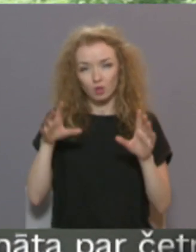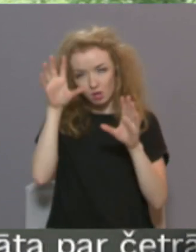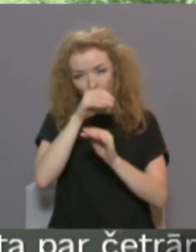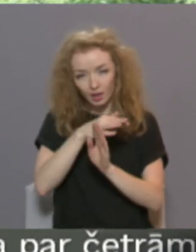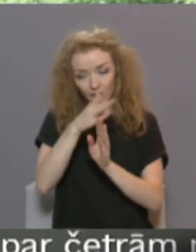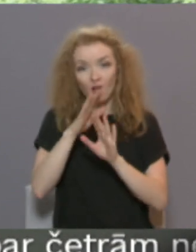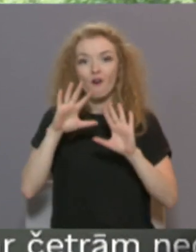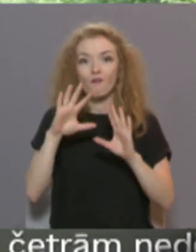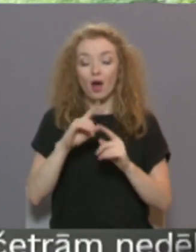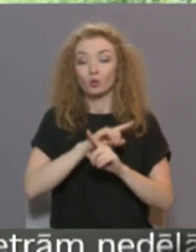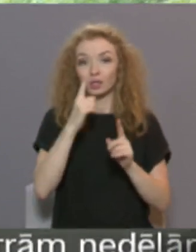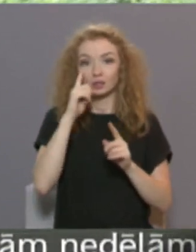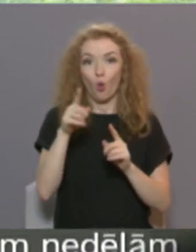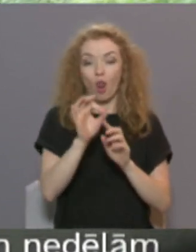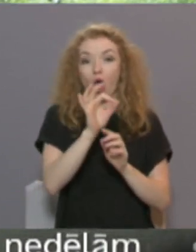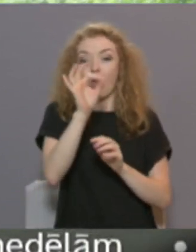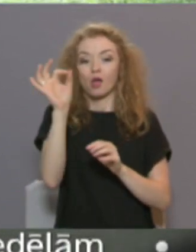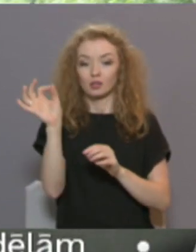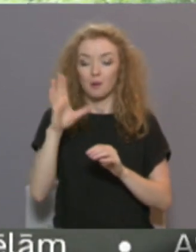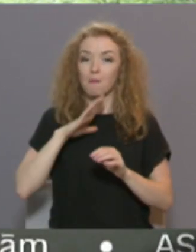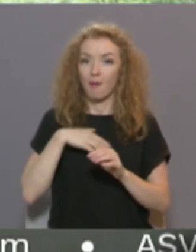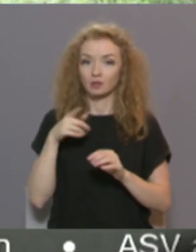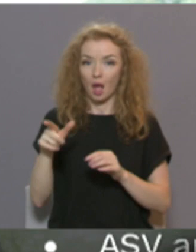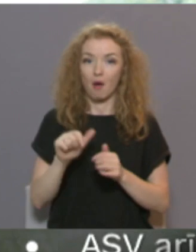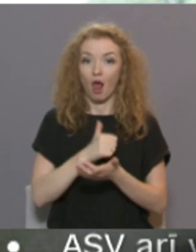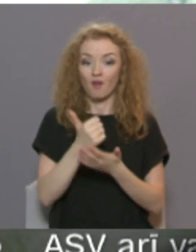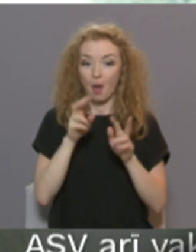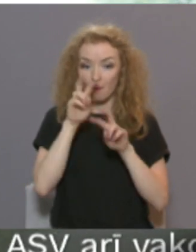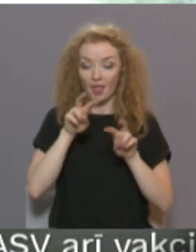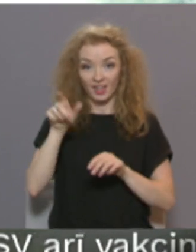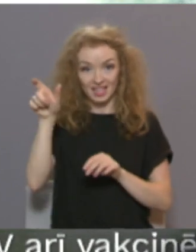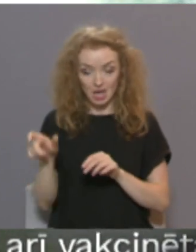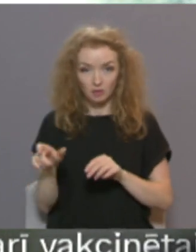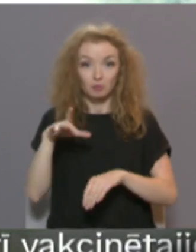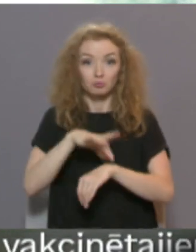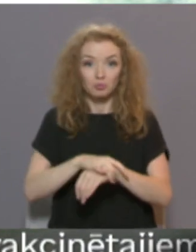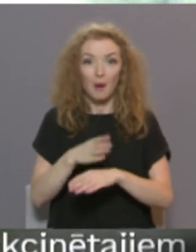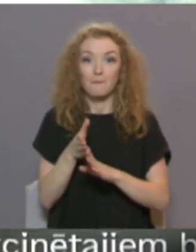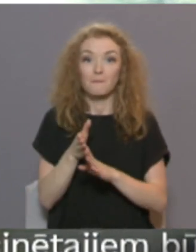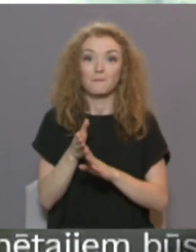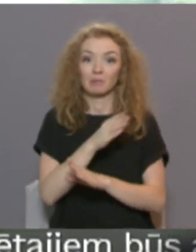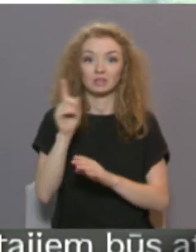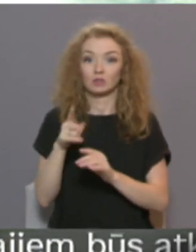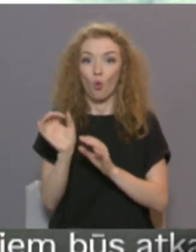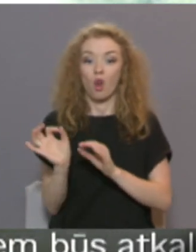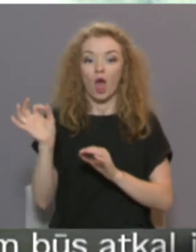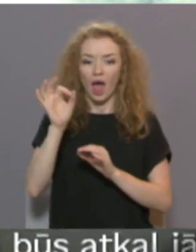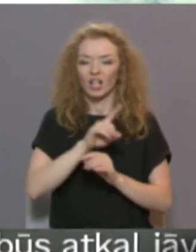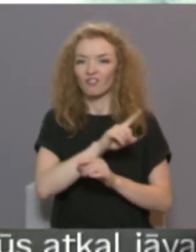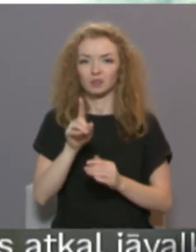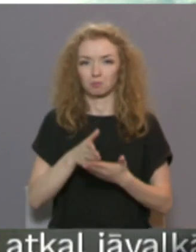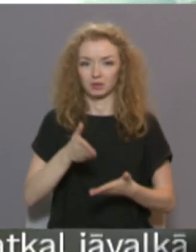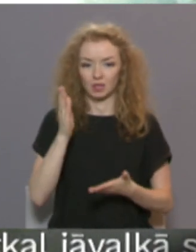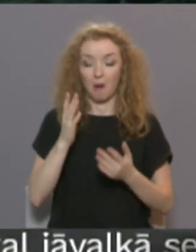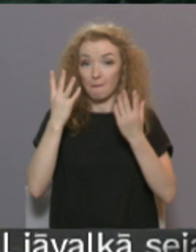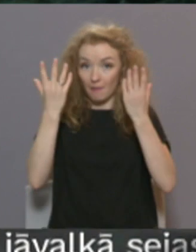pēc saulēkta. Vēlāk Bioru vadošā pētniece atklās, ka tieši laiks pirms saulēkta ir zivīm visbīstamākais. Jo pa